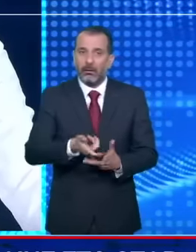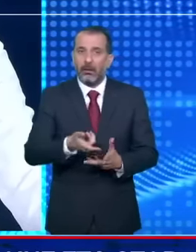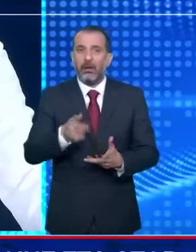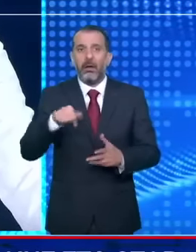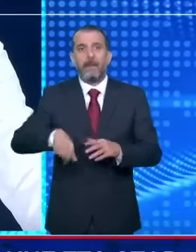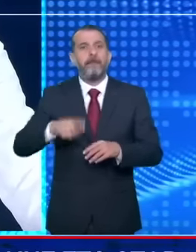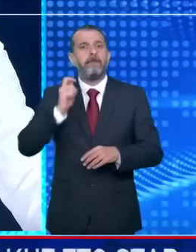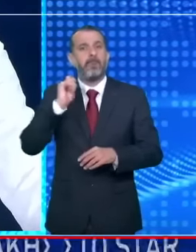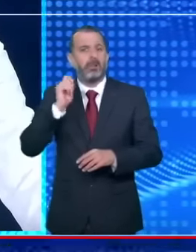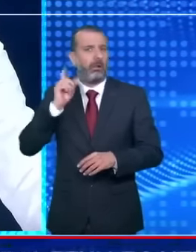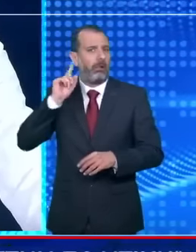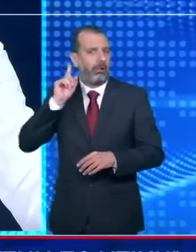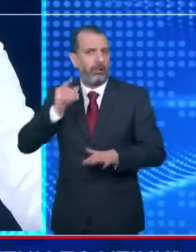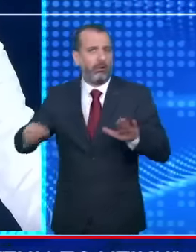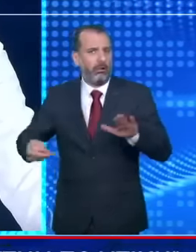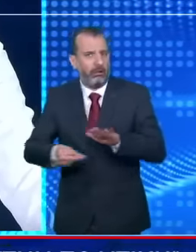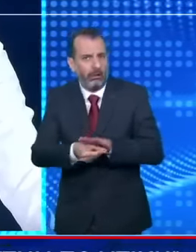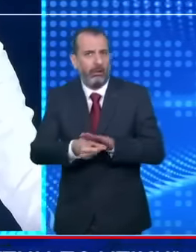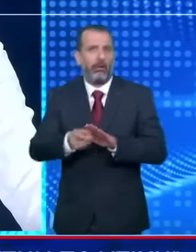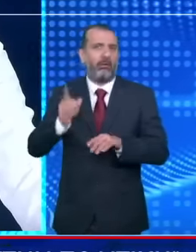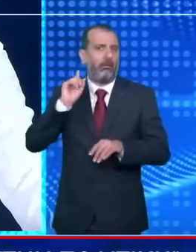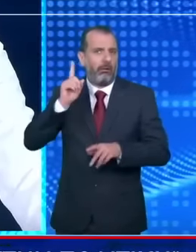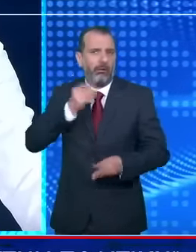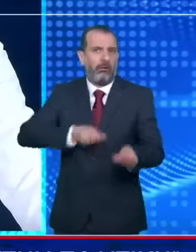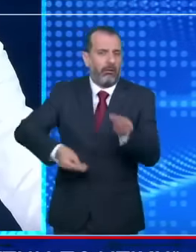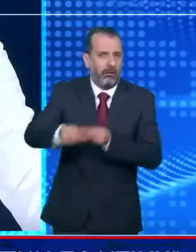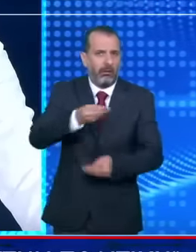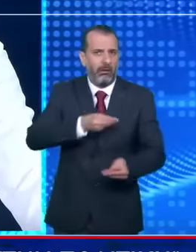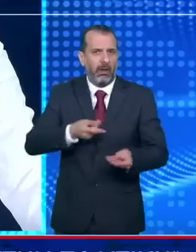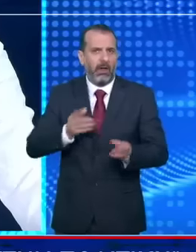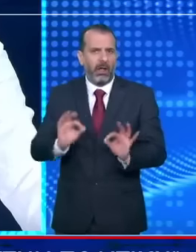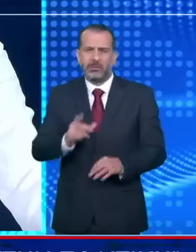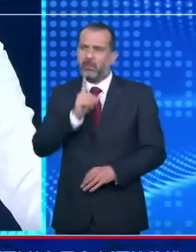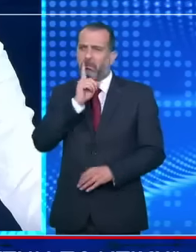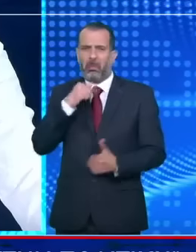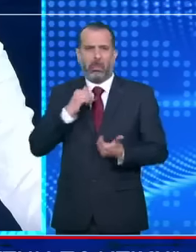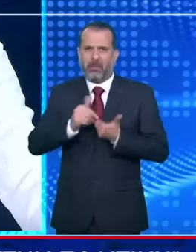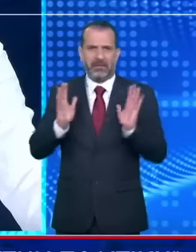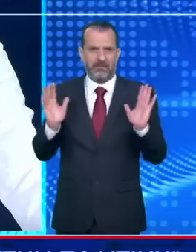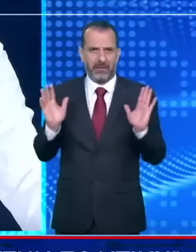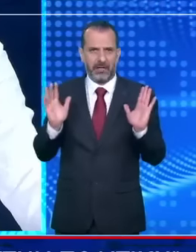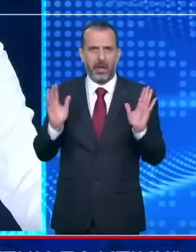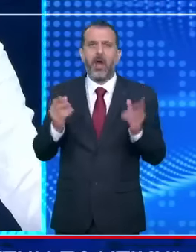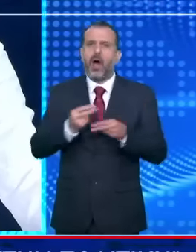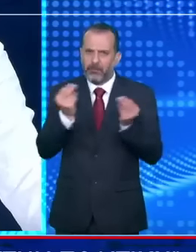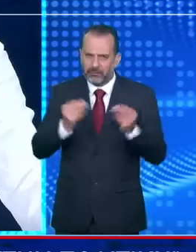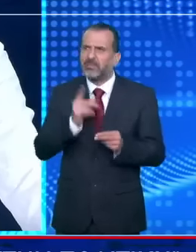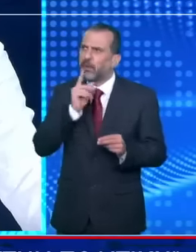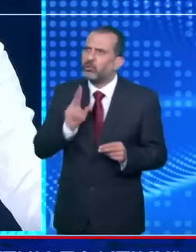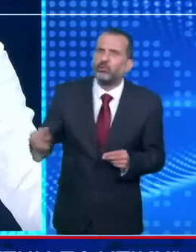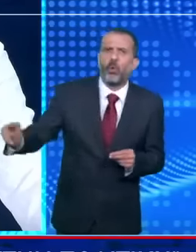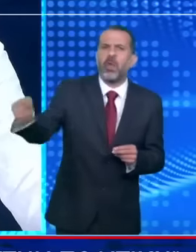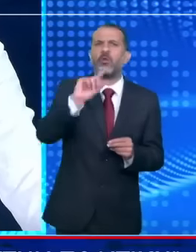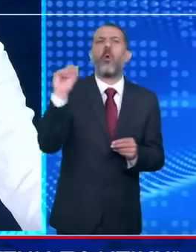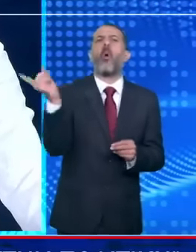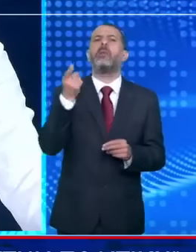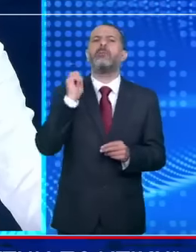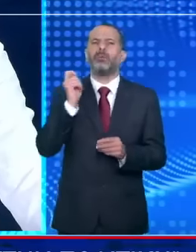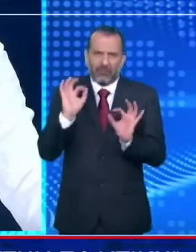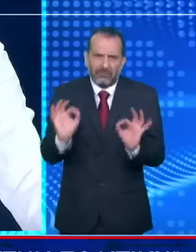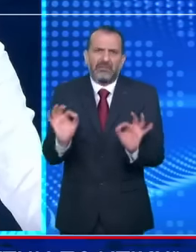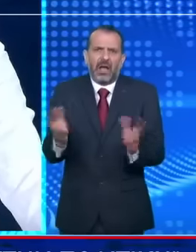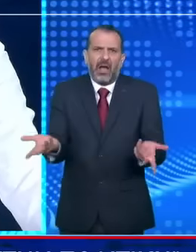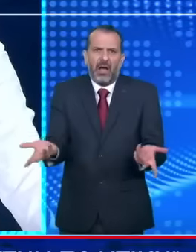στην πολιτική, μετά πώς αναρωτιόμαστε γιατί είναι όλοι το ίδιο στην πολιτική?